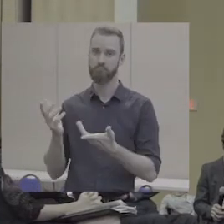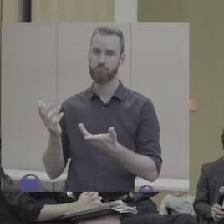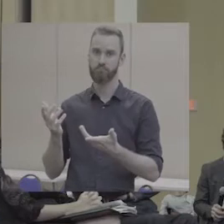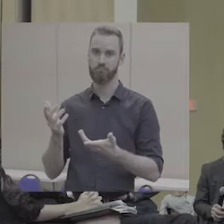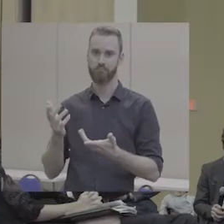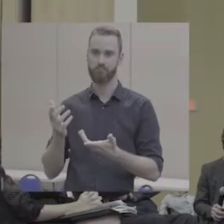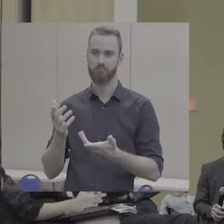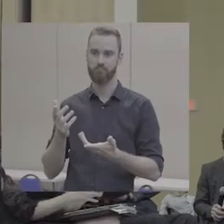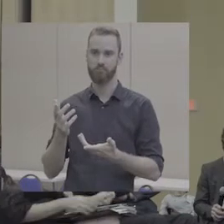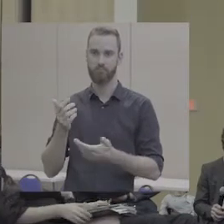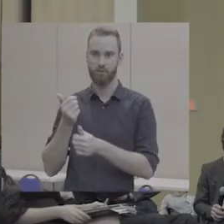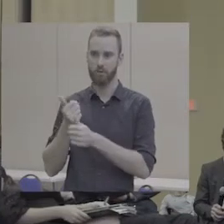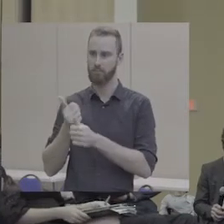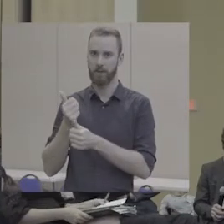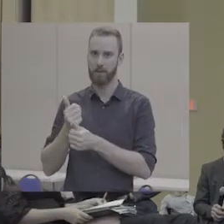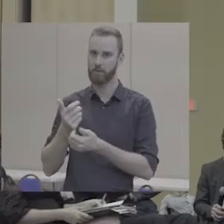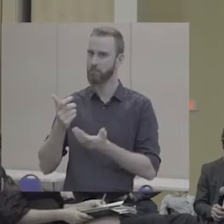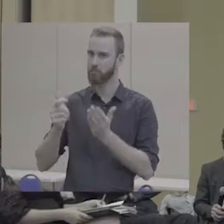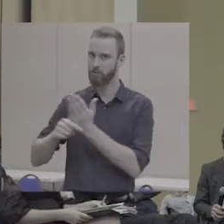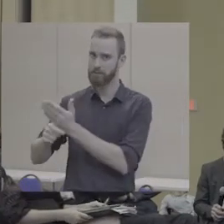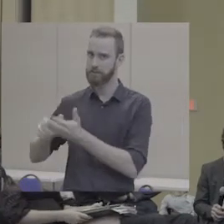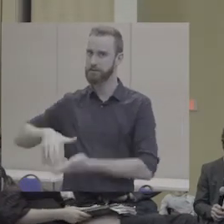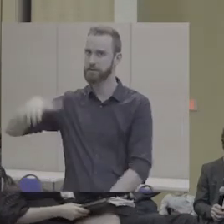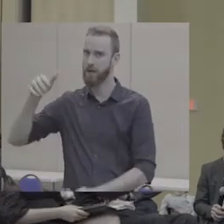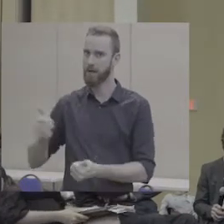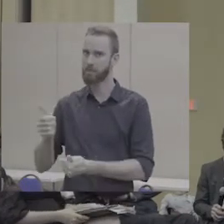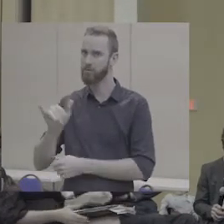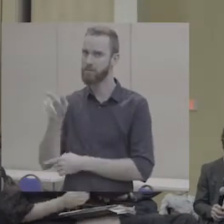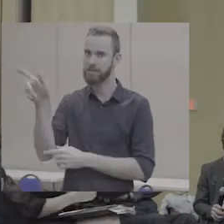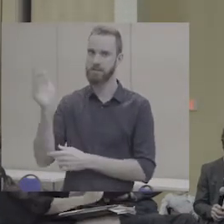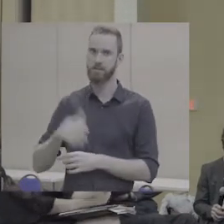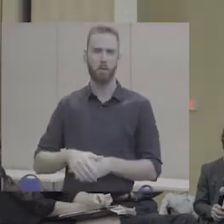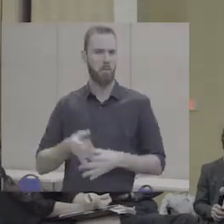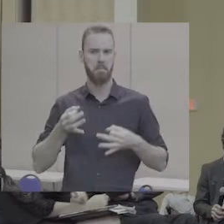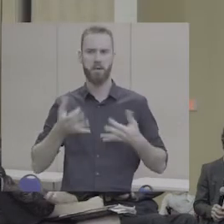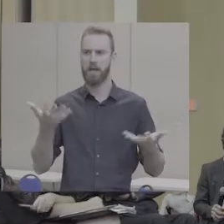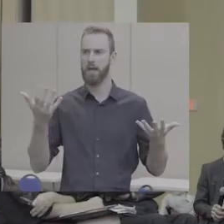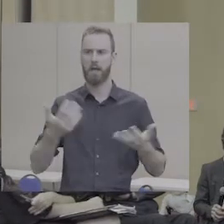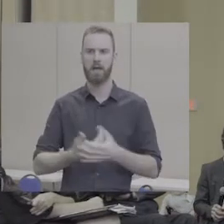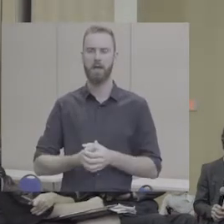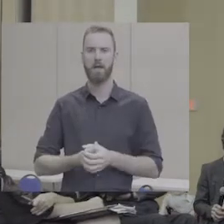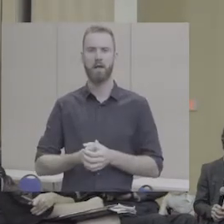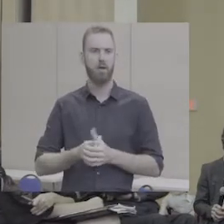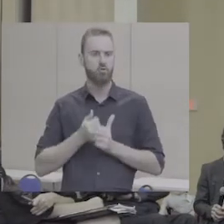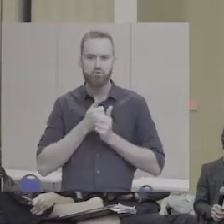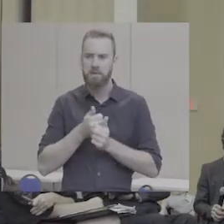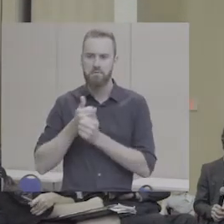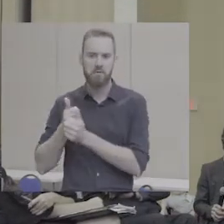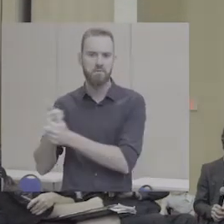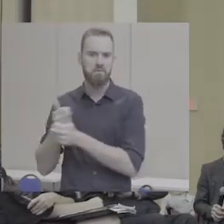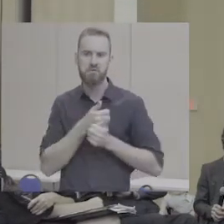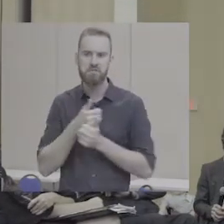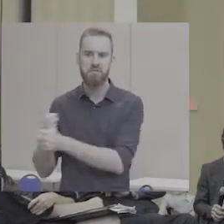des questions aujourd'hui. Ils n'ont pas le temps de